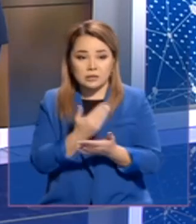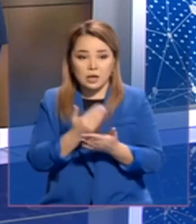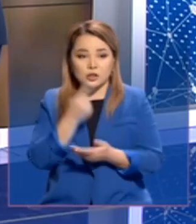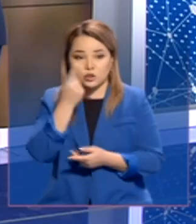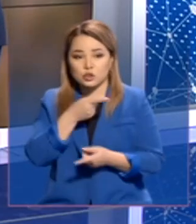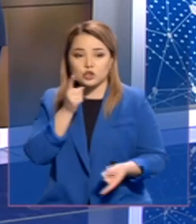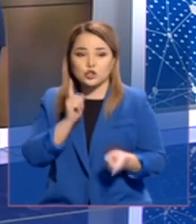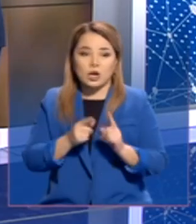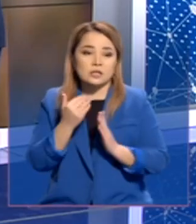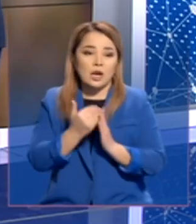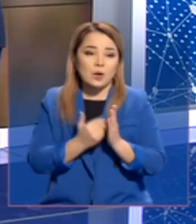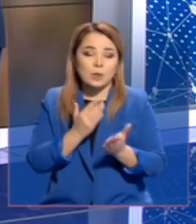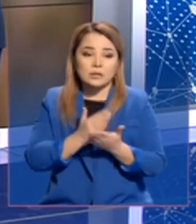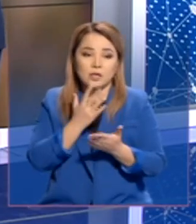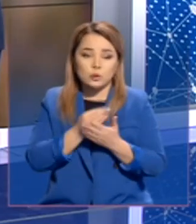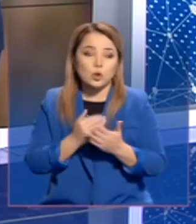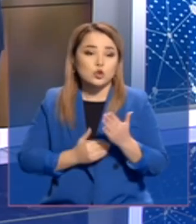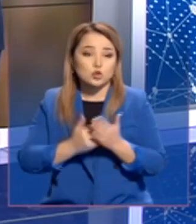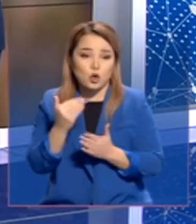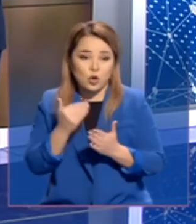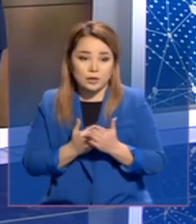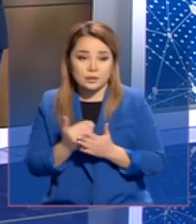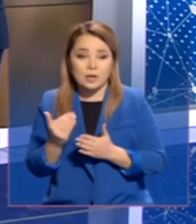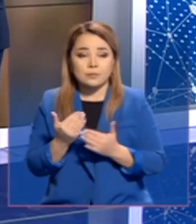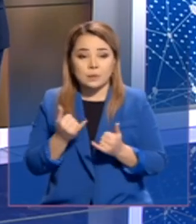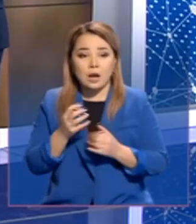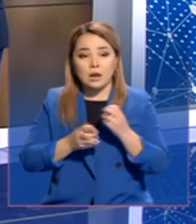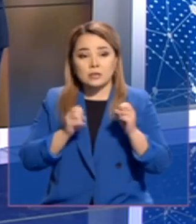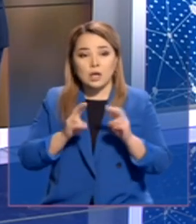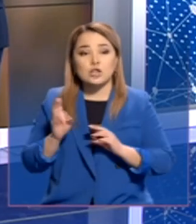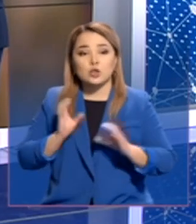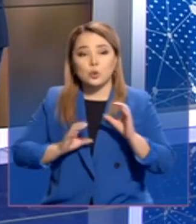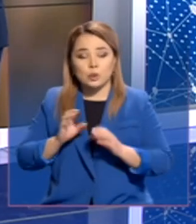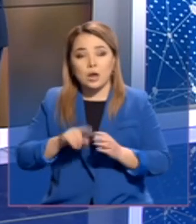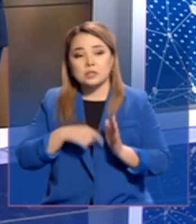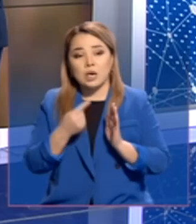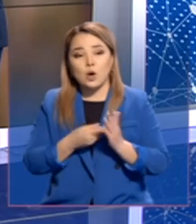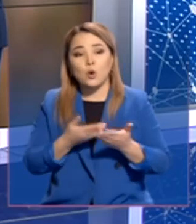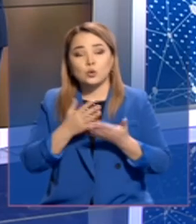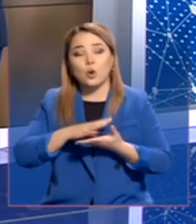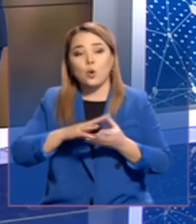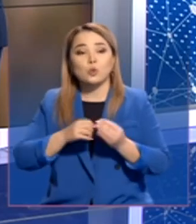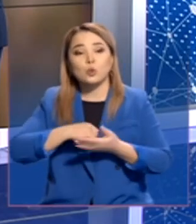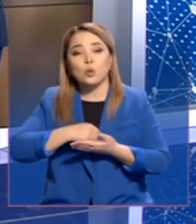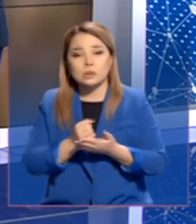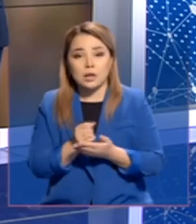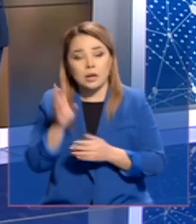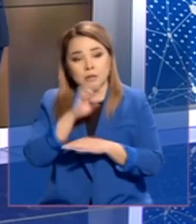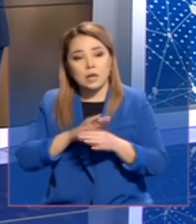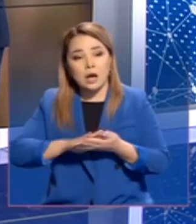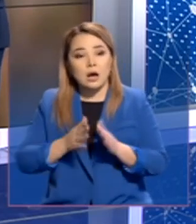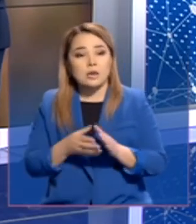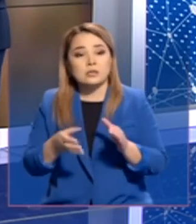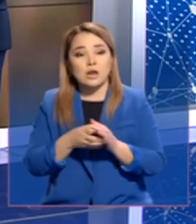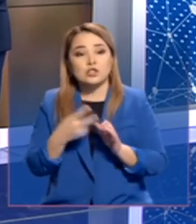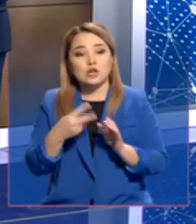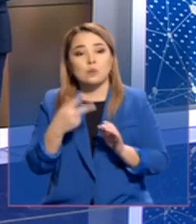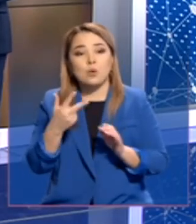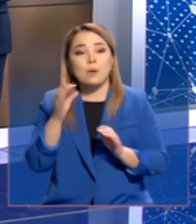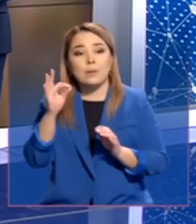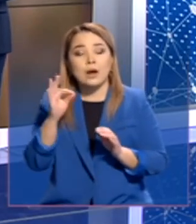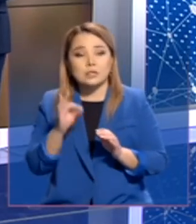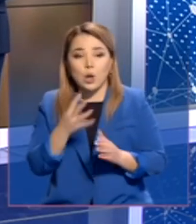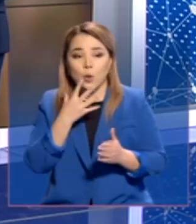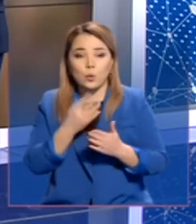ресми статистикадан әлдеқайда жоғары. Халықаралық институттың сауалнамасының қорытындысында елдегі халықтың